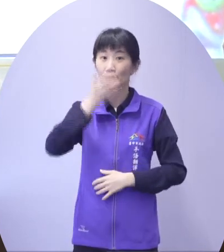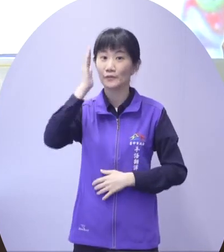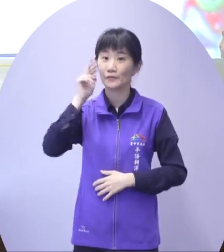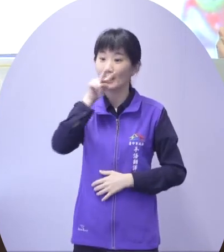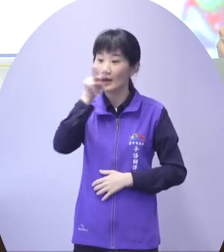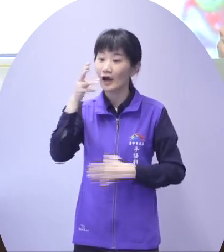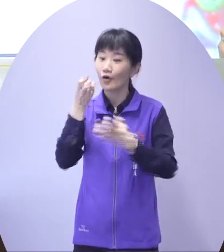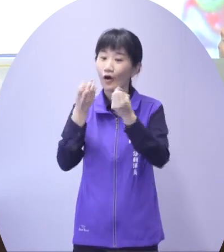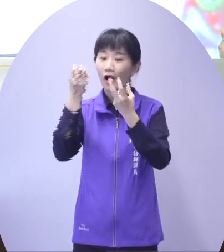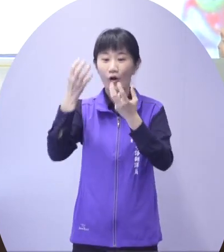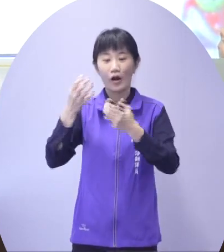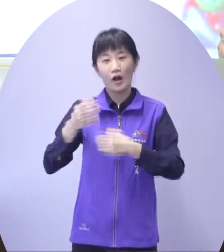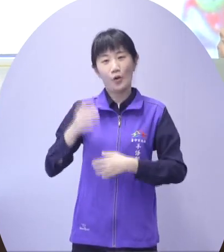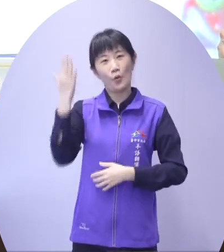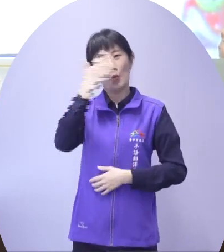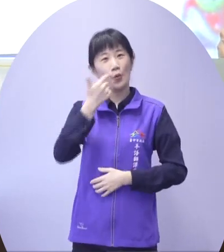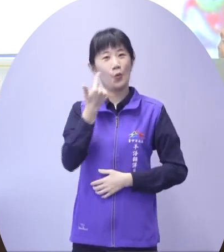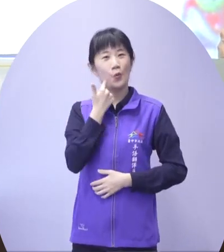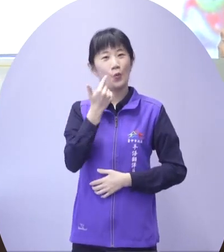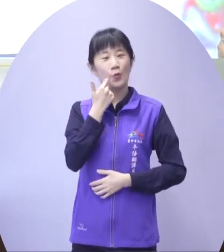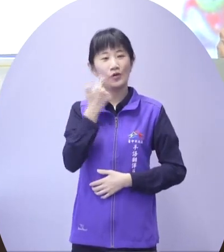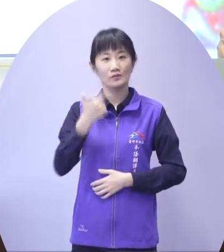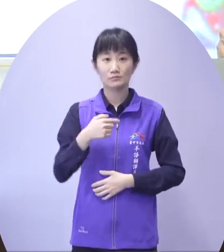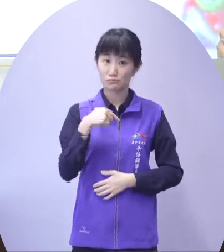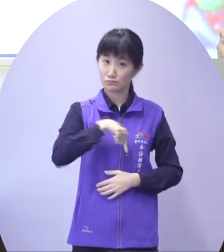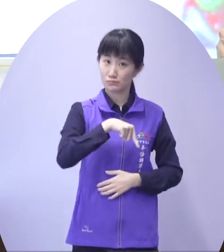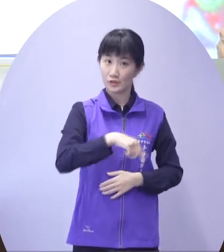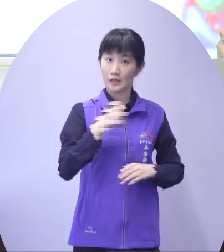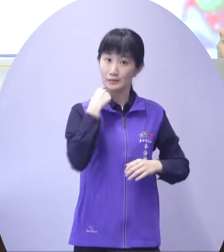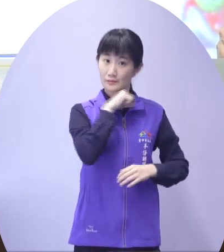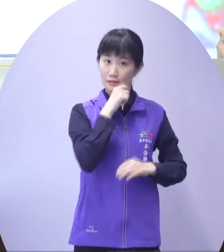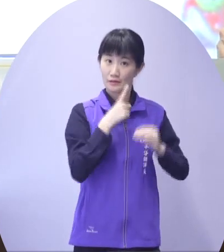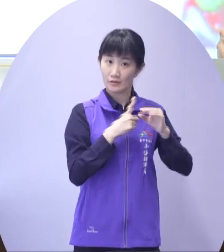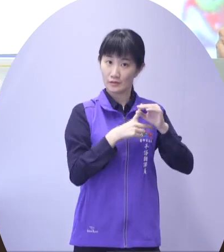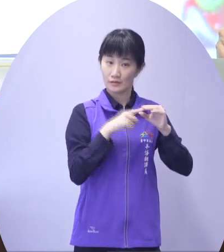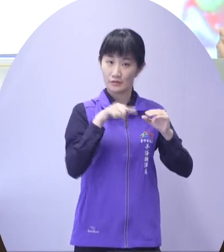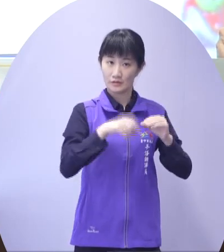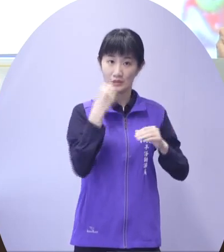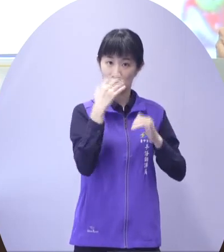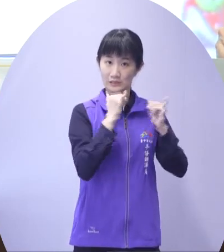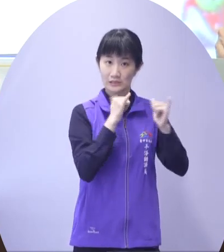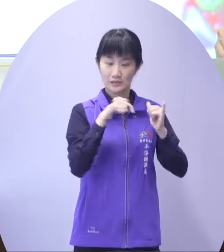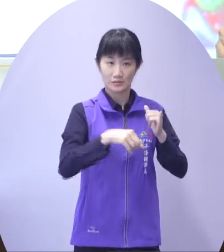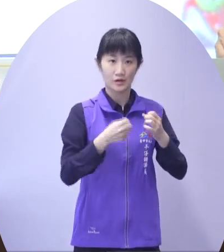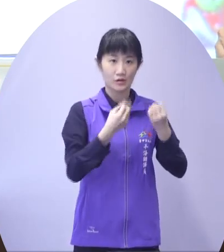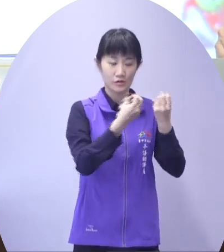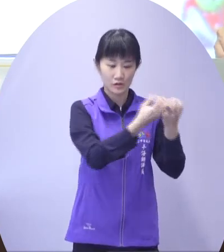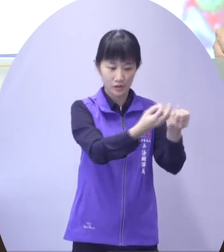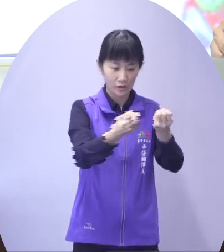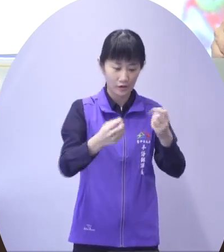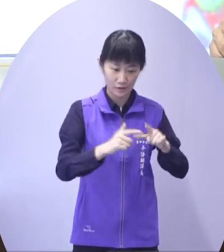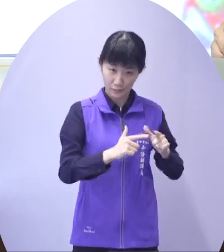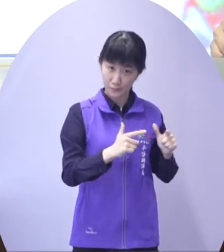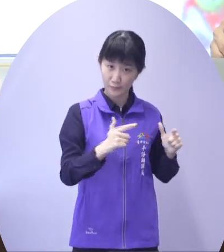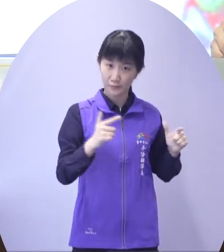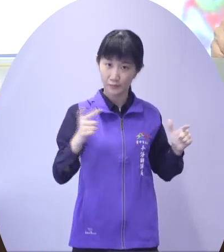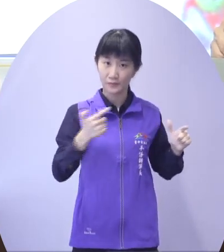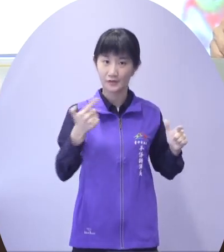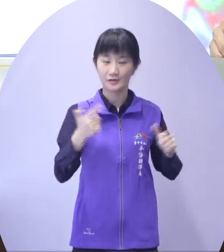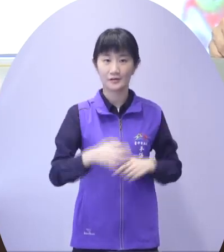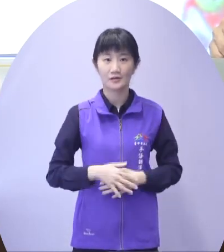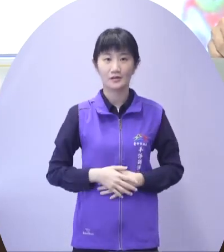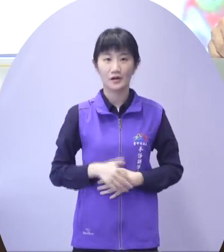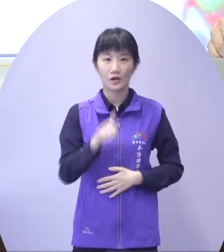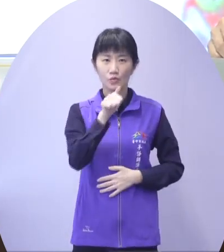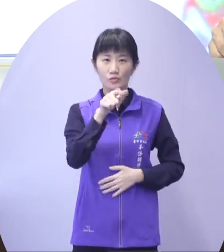花啊，美不胜收。那我们新社的这个花海花坛节，那因为它规模非常庞大，将近